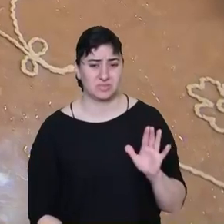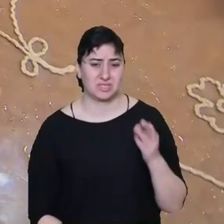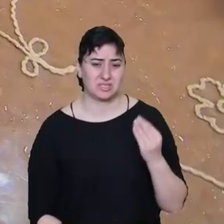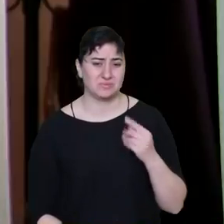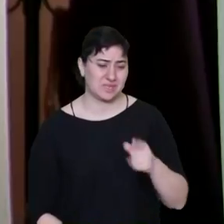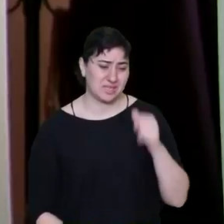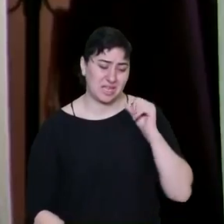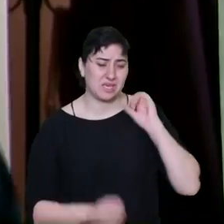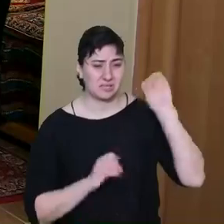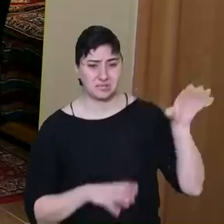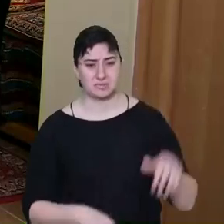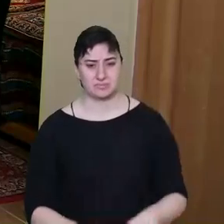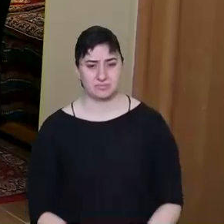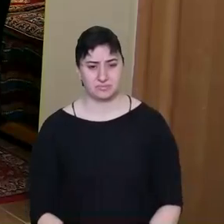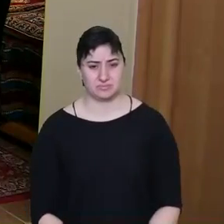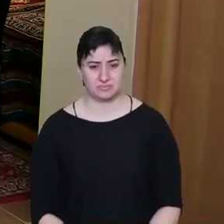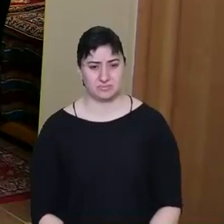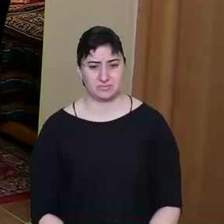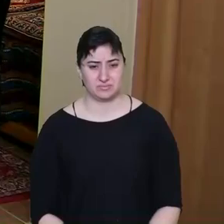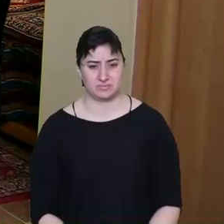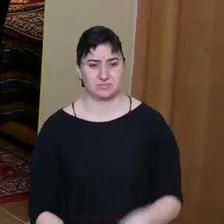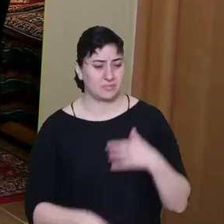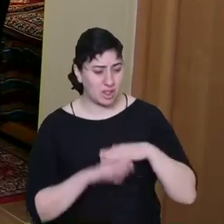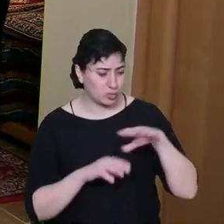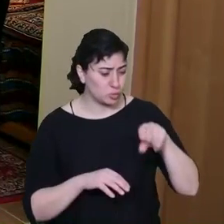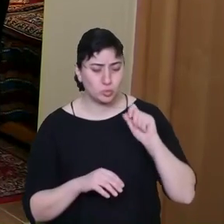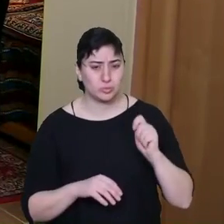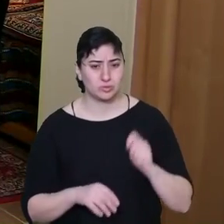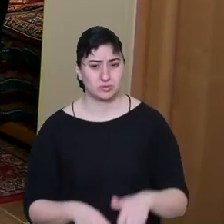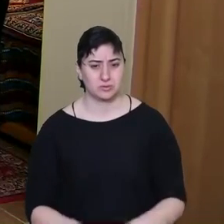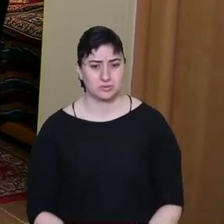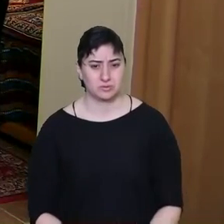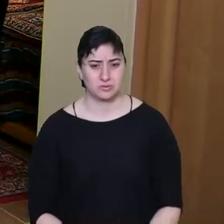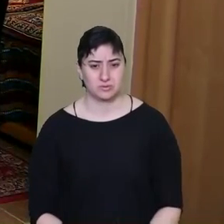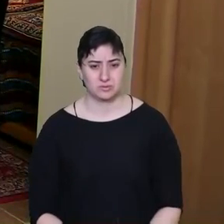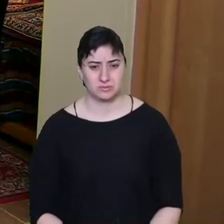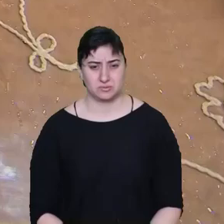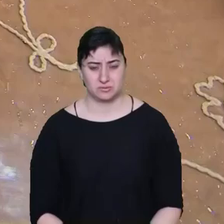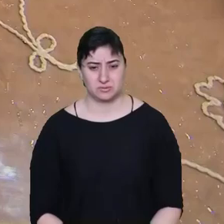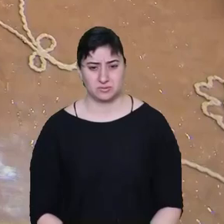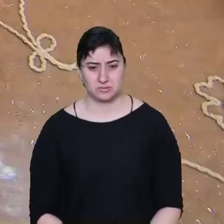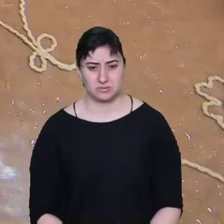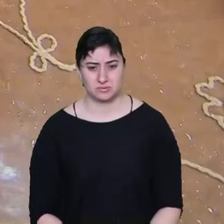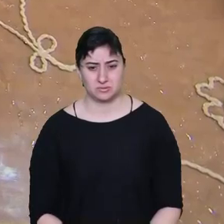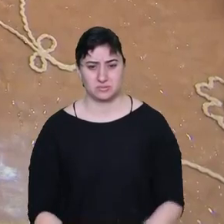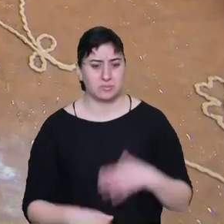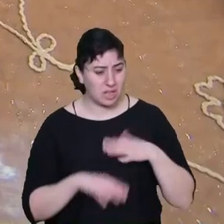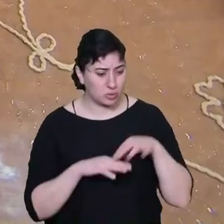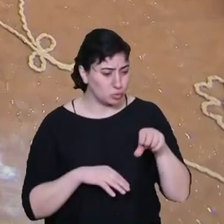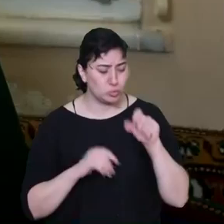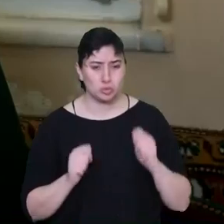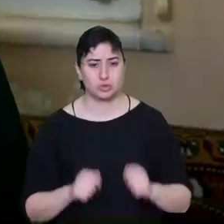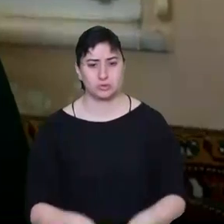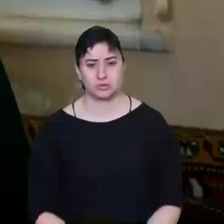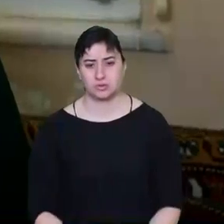En iyisi ben bunu geri götüreyim. Geri götüreyim de ben bunu nasıl tutacağım ya bu? Yapmamaksın. Ya ben bunu nasıl tutacağım şimdi